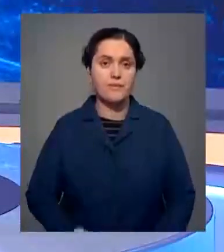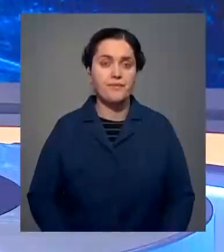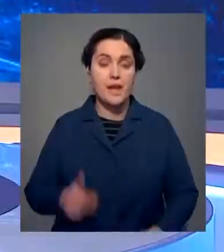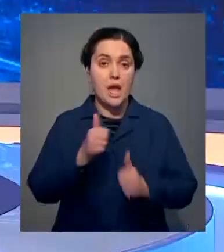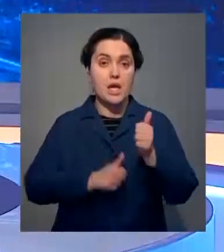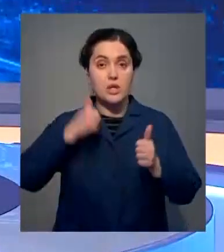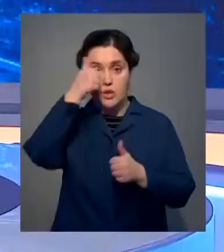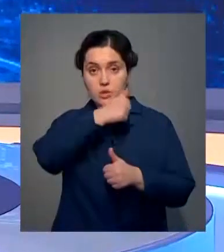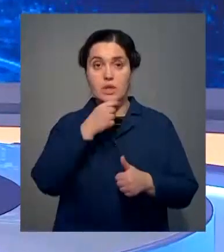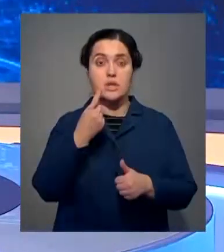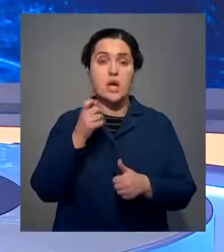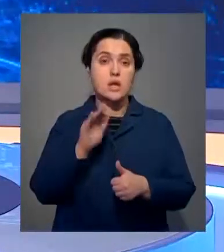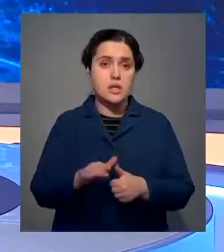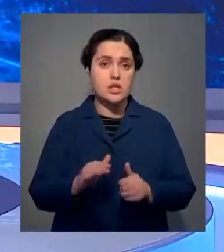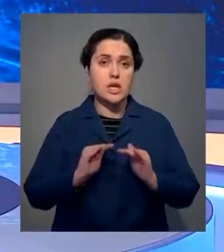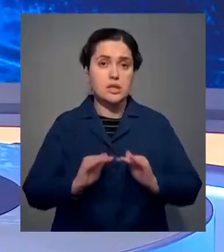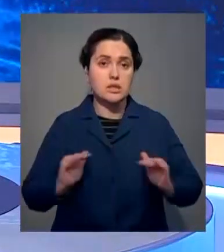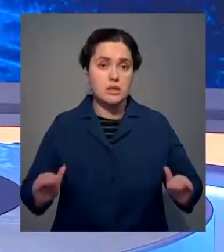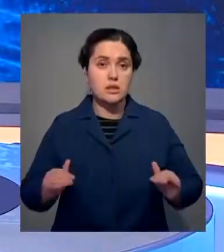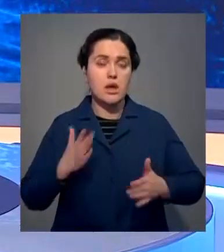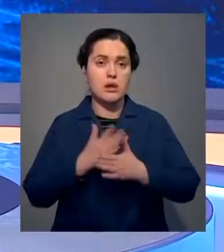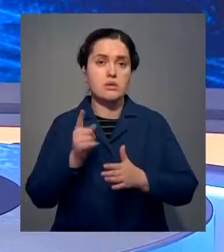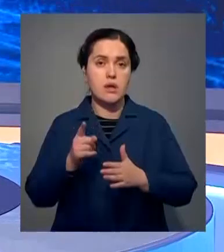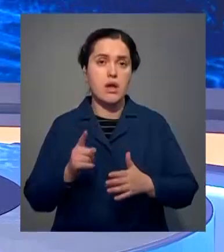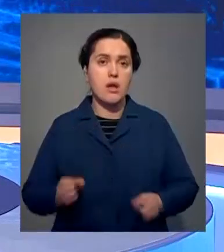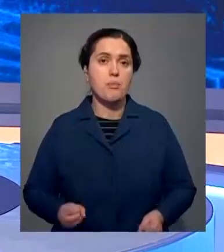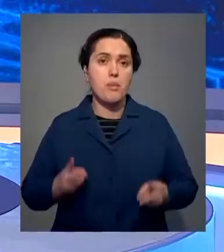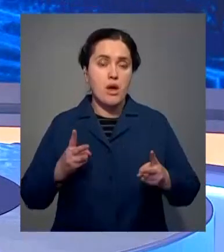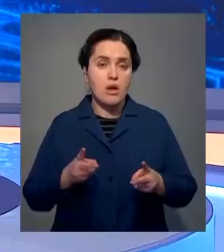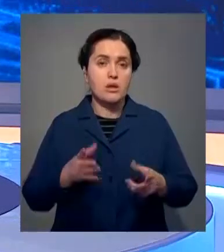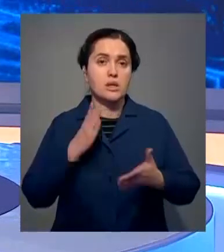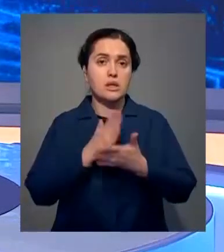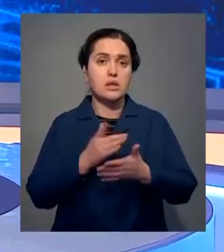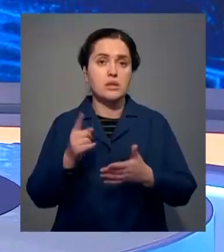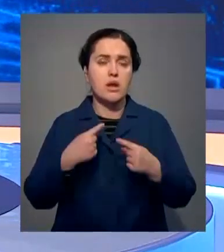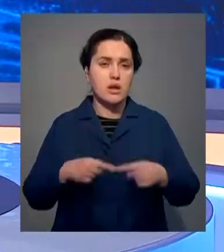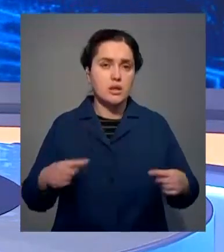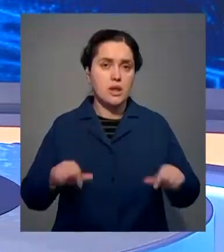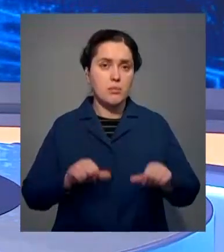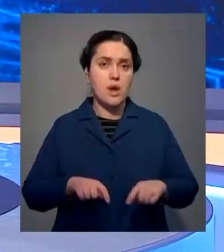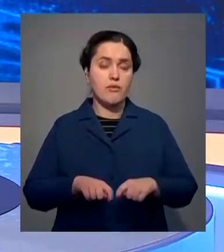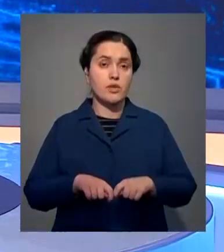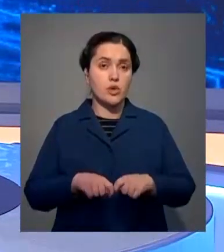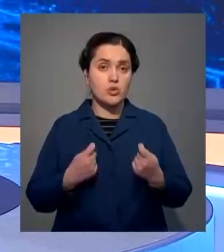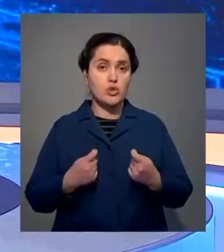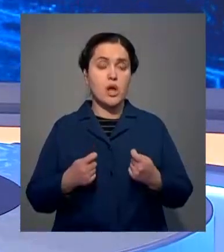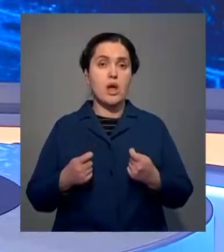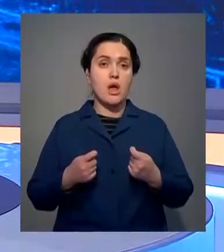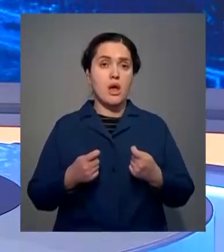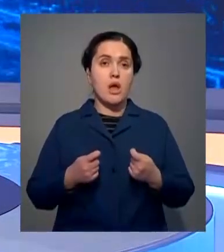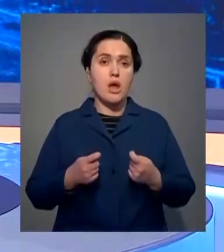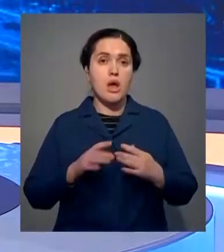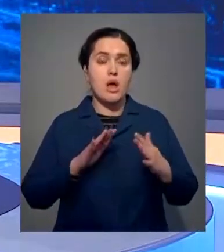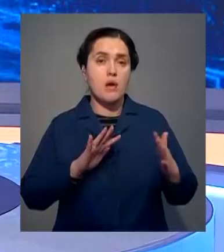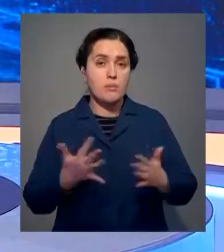Ежегодно около 100 тысяч несовершеннолетних казахстанцев попадают в органы полиции за совершение различных правонарушений. В большинстве случаев вступить на